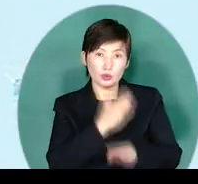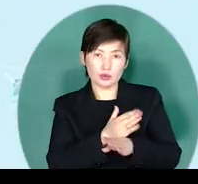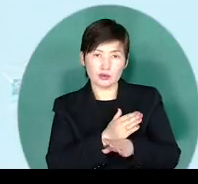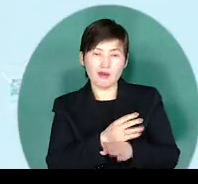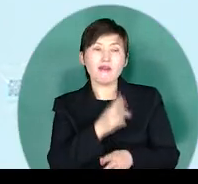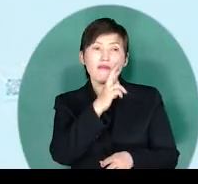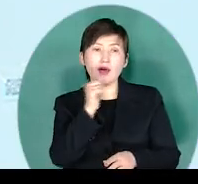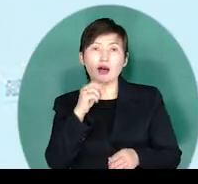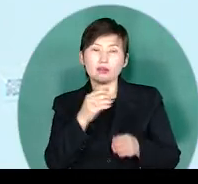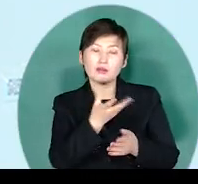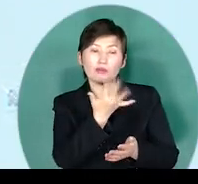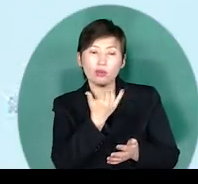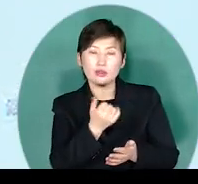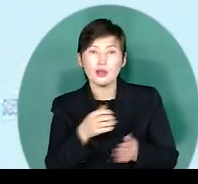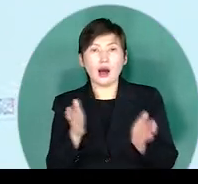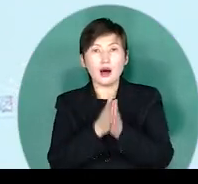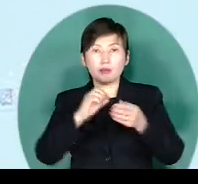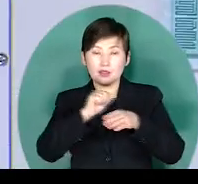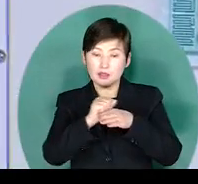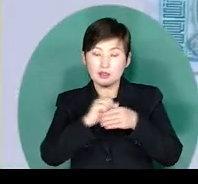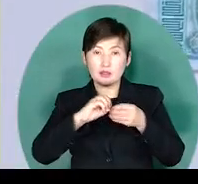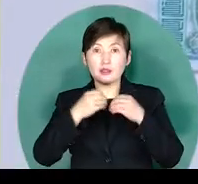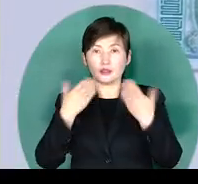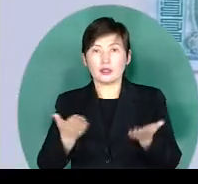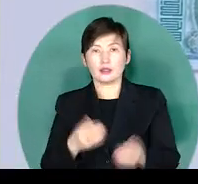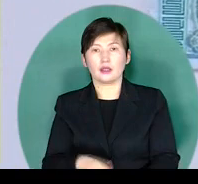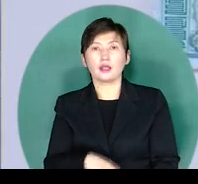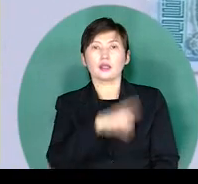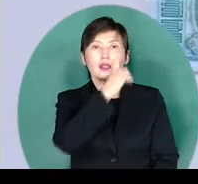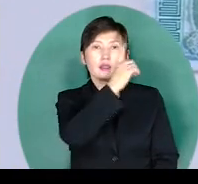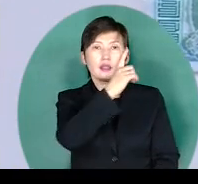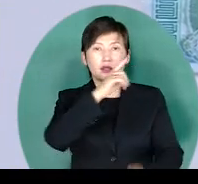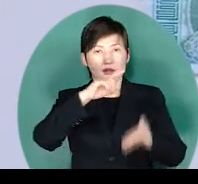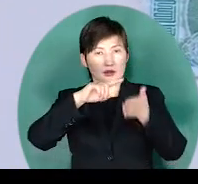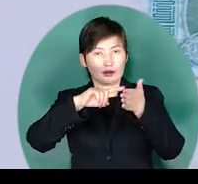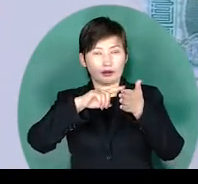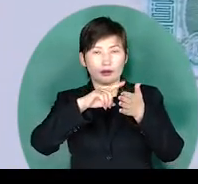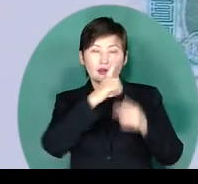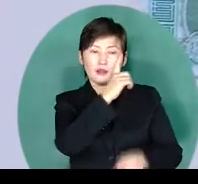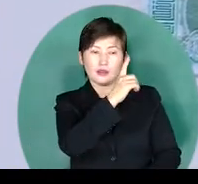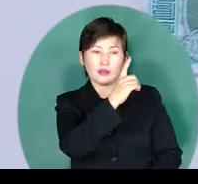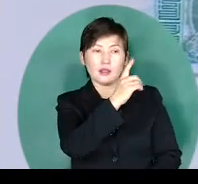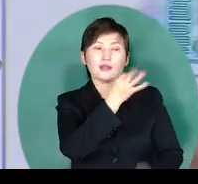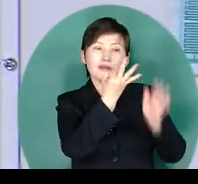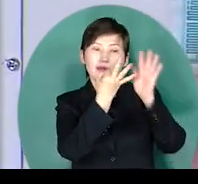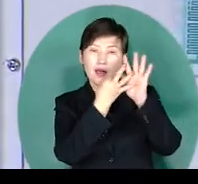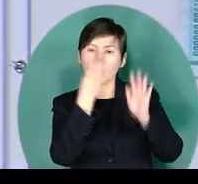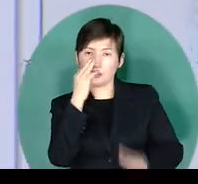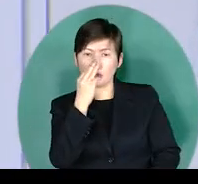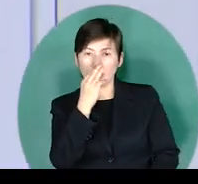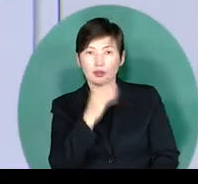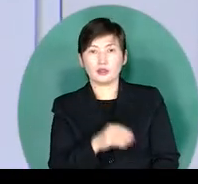За хэрхэн яаж тооснаа бүгдээрээ хамтдаа хэлцгээе. За нэгтийн дэвсгэртээс 8 ширхэг гэж байна. Тэгвэл яаж бичих вэ бүгдээрээ?